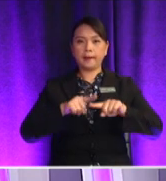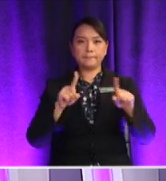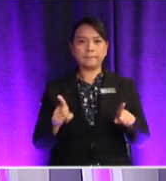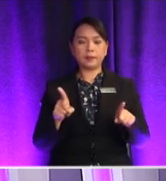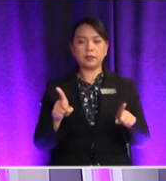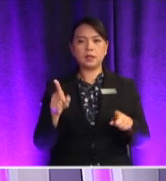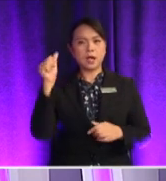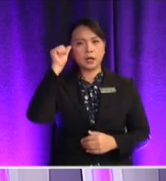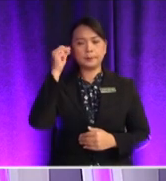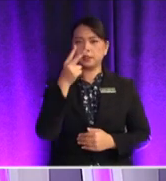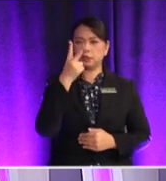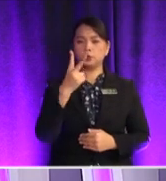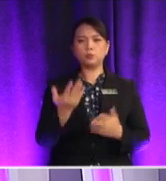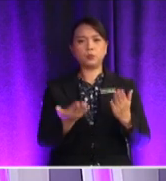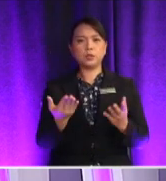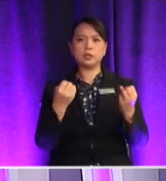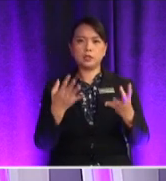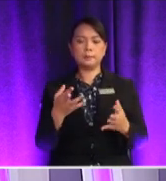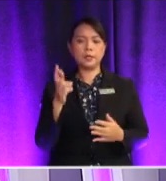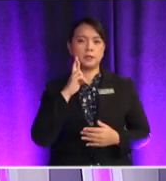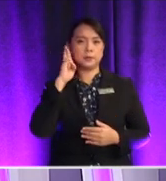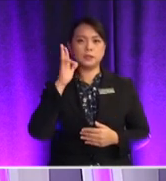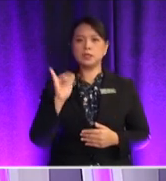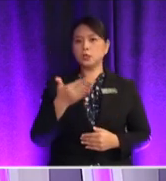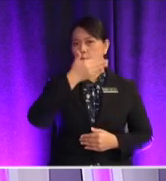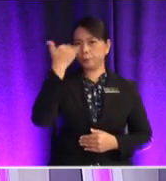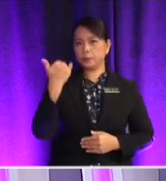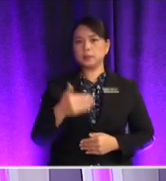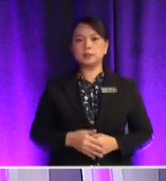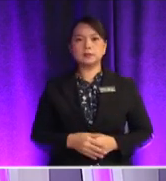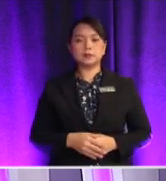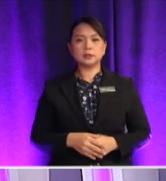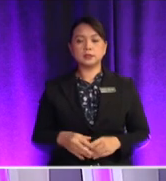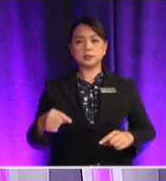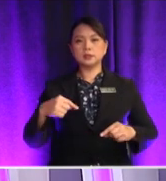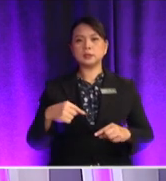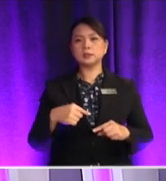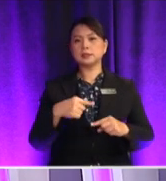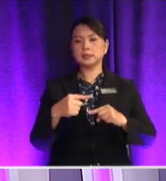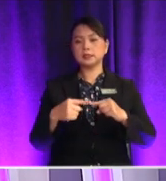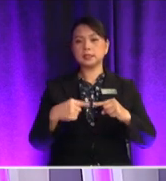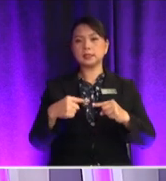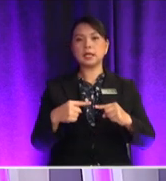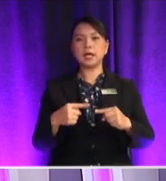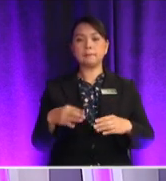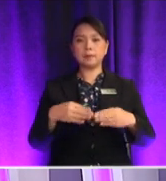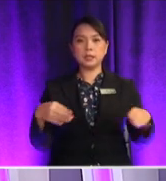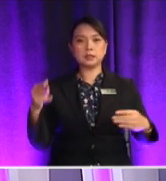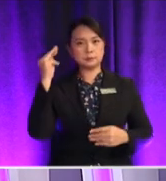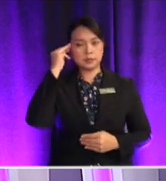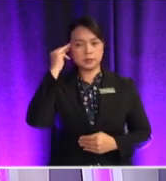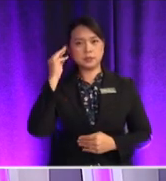perasan cikgu, zaman sekarang mungkin ramai remaja yang telah lupakan mengenai bahasa ibunda kita, iaitu bahasa Malaysia. Cikgu rasa